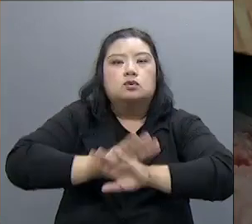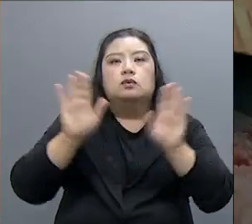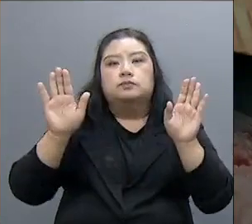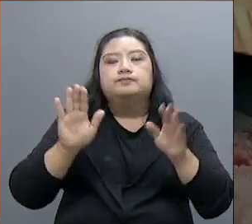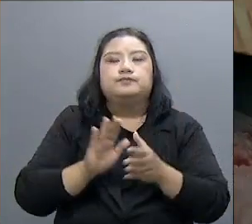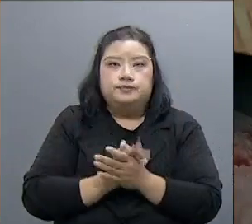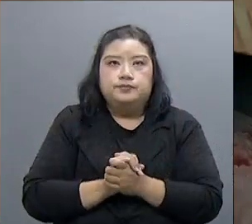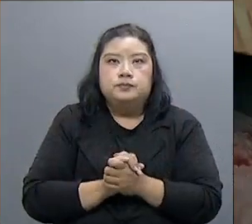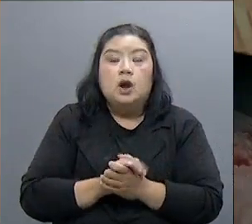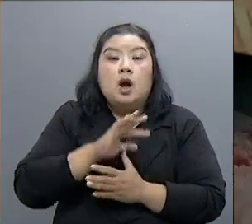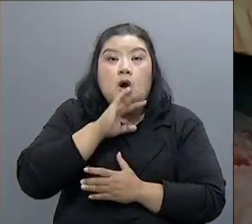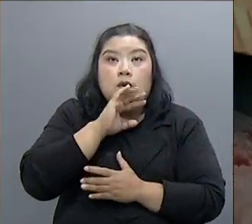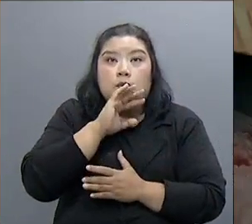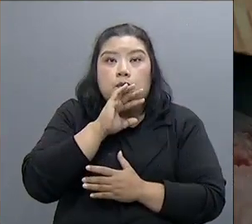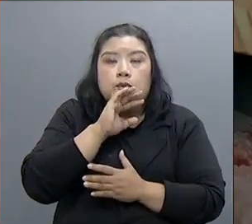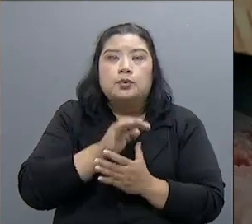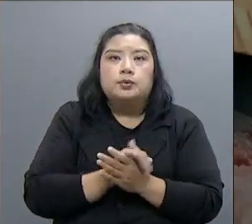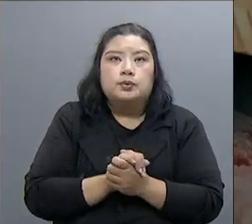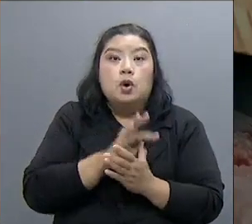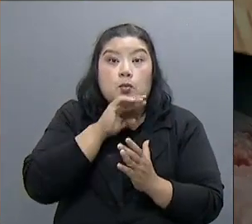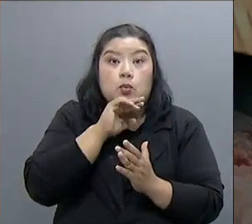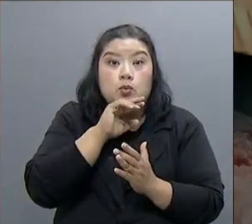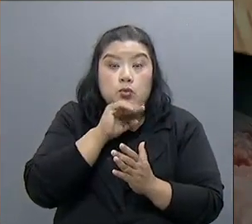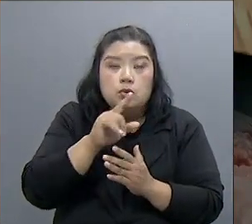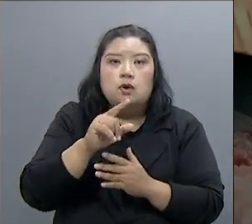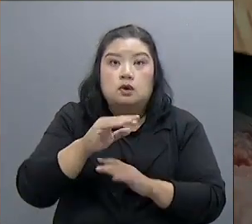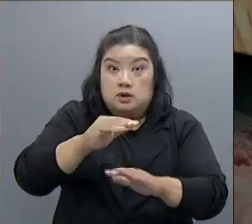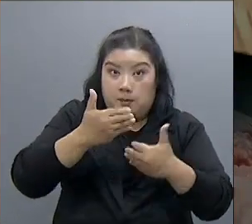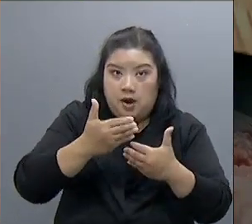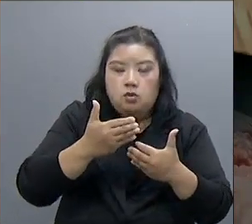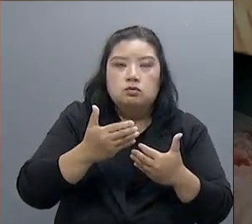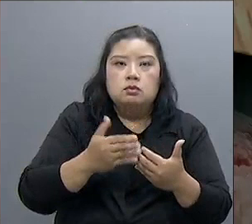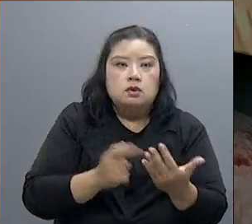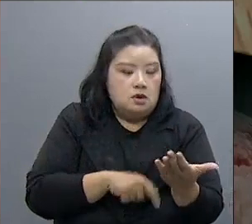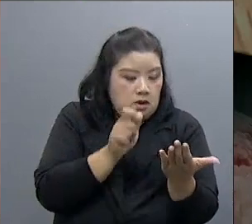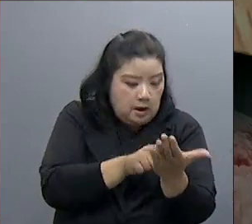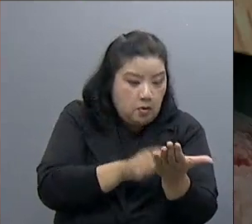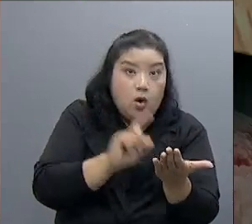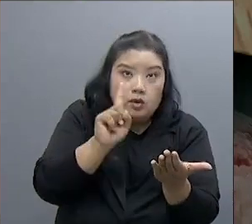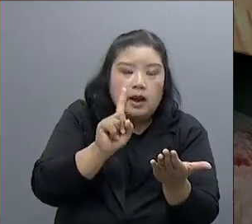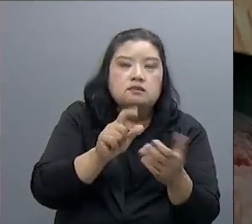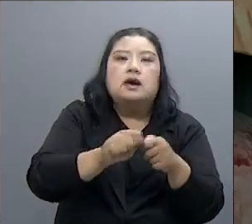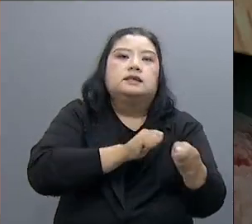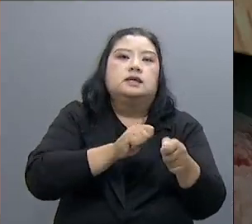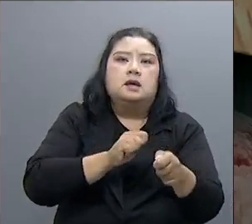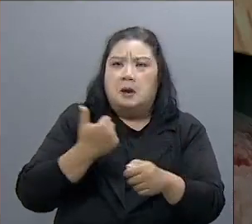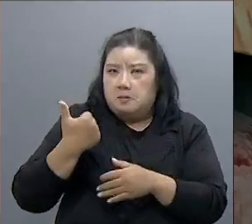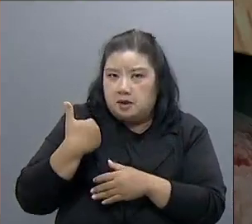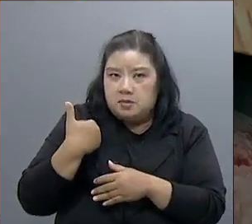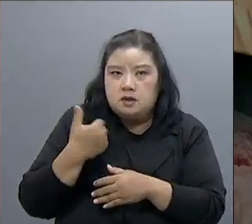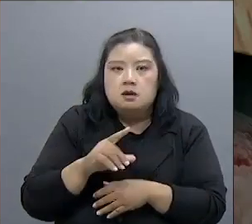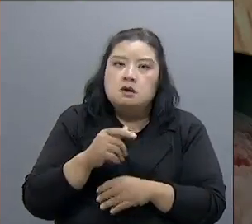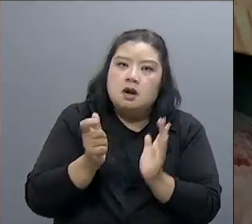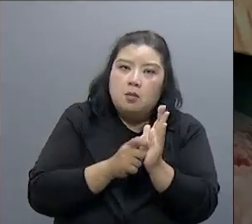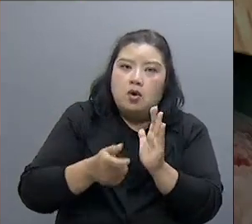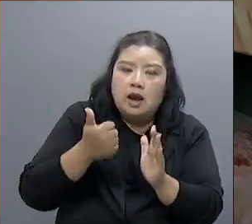นำเข้าชิ้นส่วนหมูได้นี้ขอให้ยกเลิกทั้งหมดยังมีบางชิ้นส่วนที่ยังอนุญาตให้นำเข้ามาเพื่อนำม